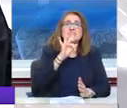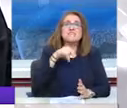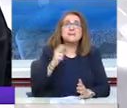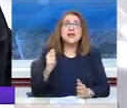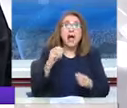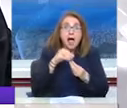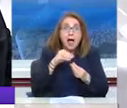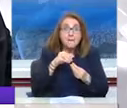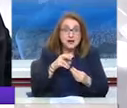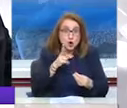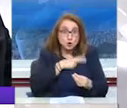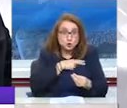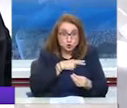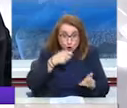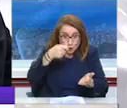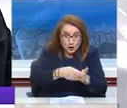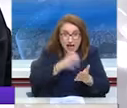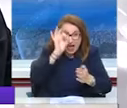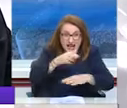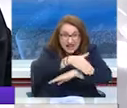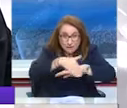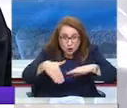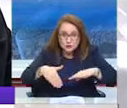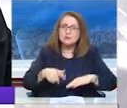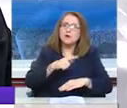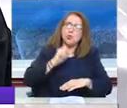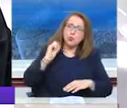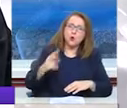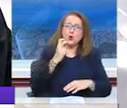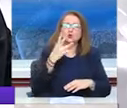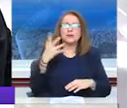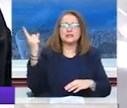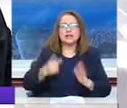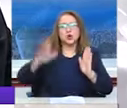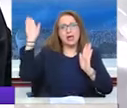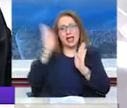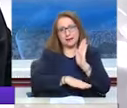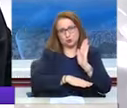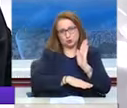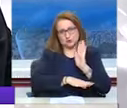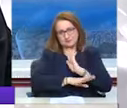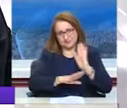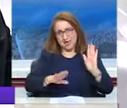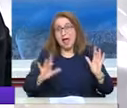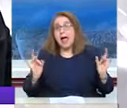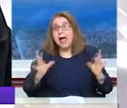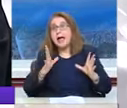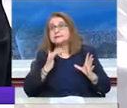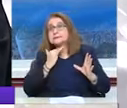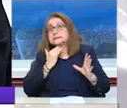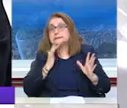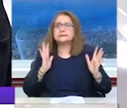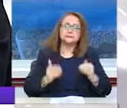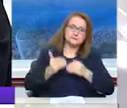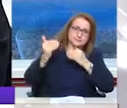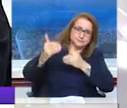Απρίλιο, να λάβουν έκπτωση φόρου ύψους 25% των χρημάτων που θα καταβάλουν τον Απρίλιο, που θα συμψηφιστεί με